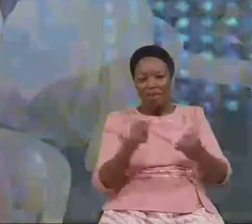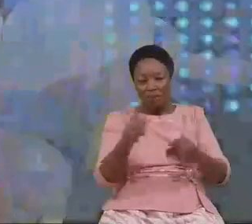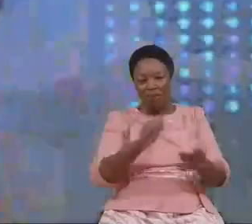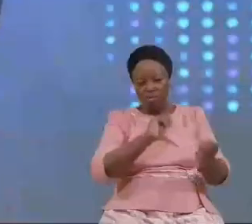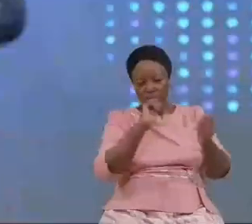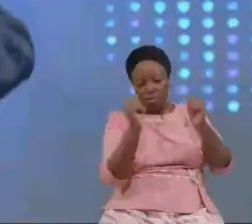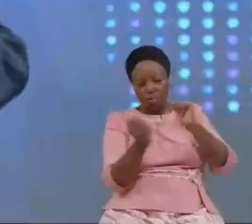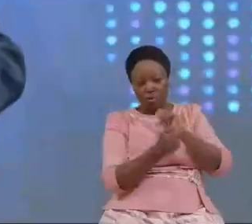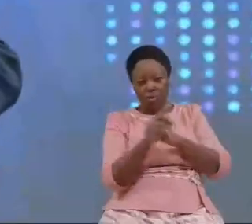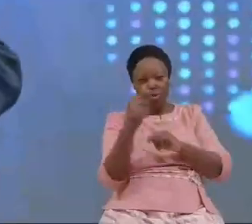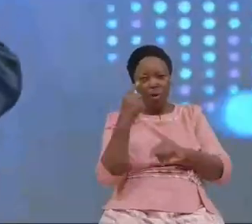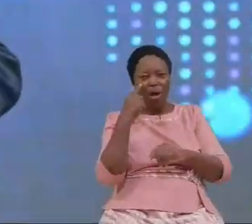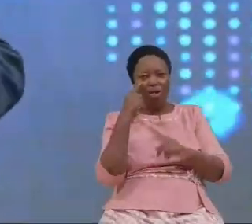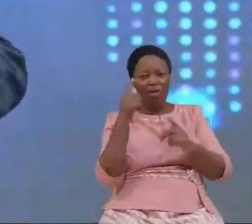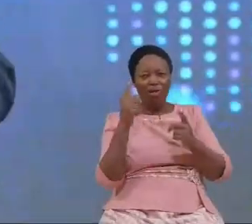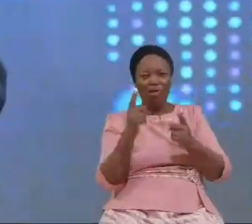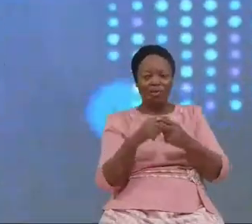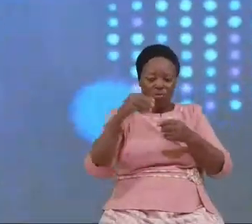maintenant